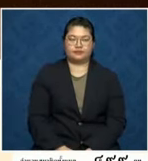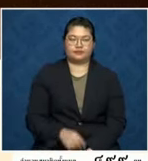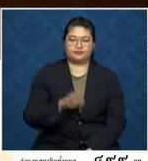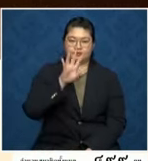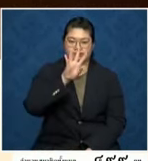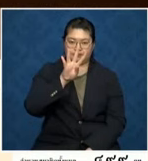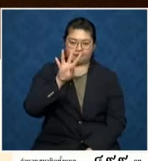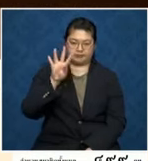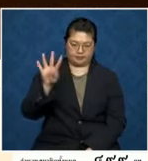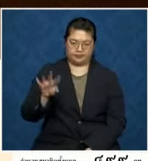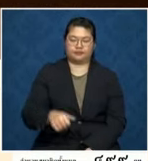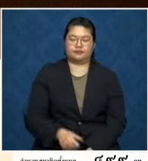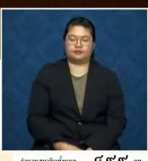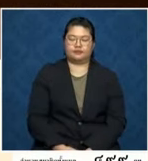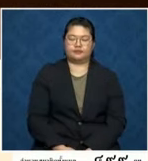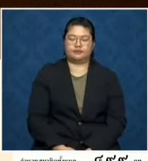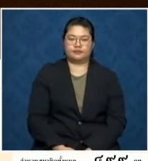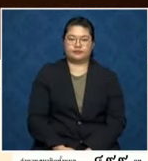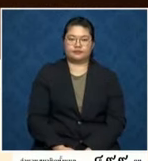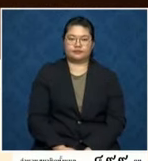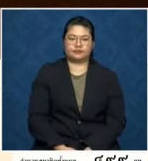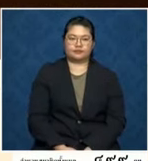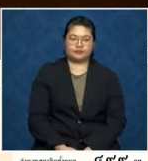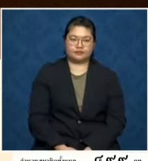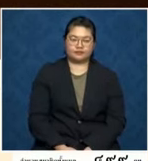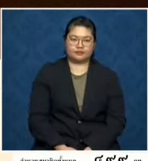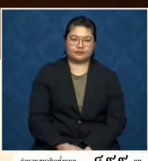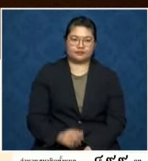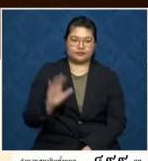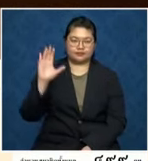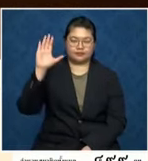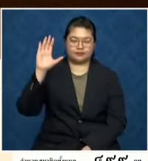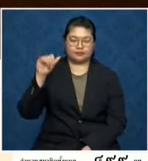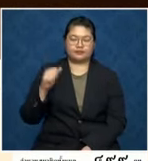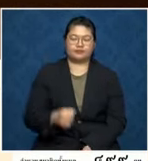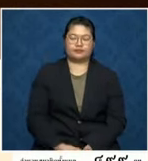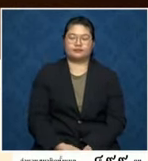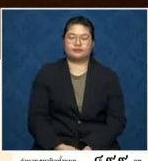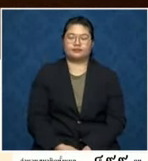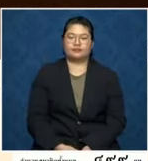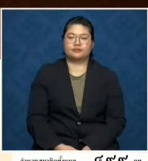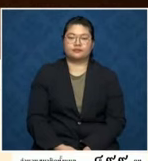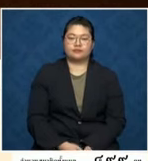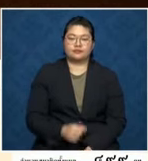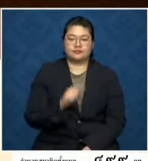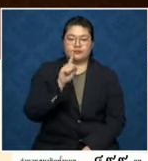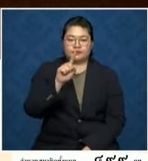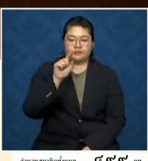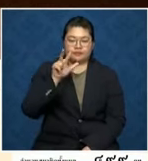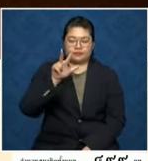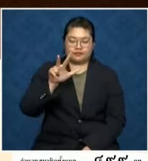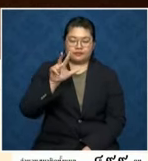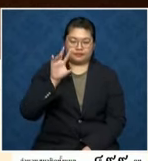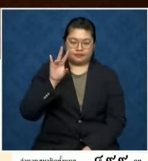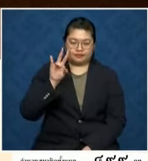หมายเลข ครับ 444นะครับ ท่านประธานครับไตรวัฒน์อิ่มใจ137แสดงตน